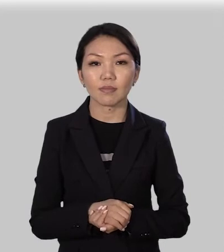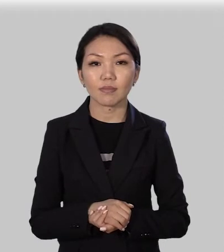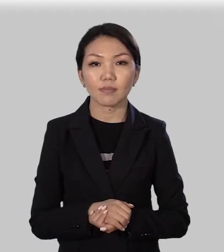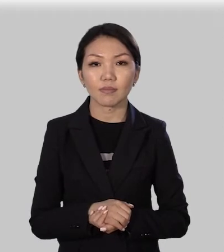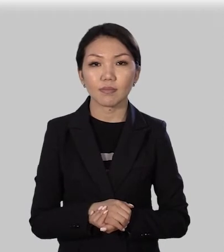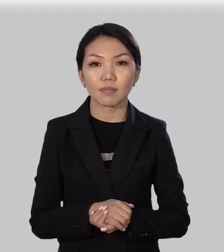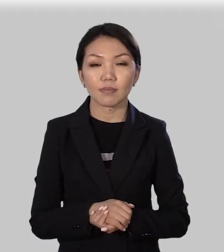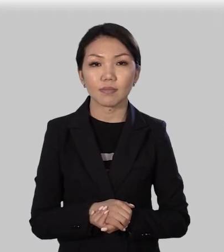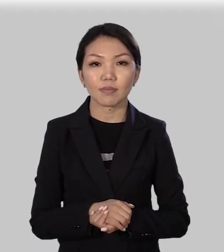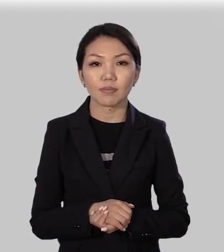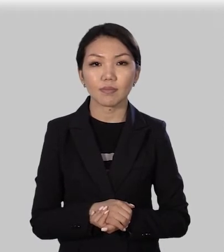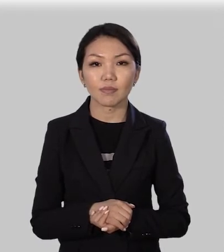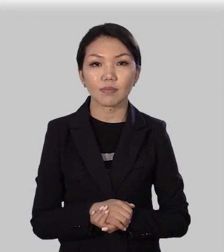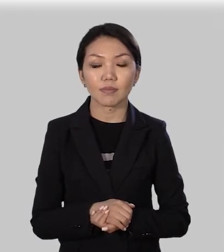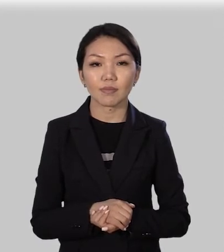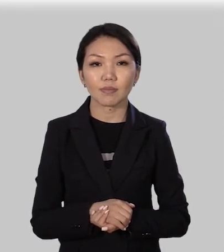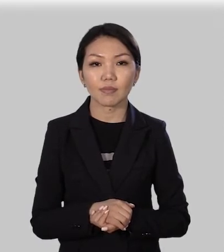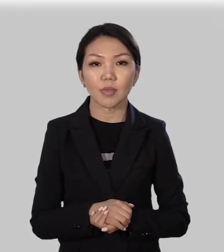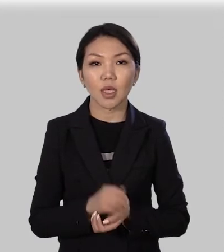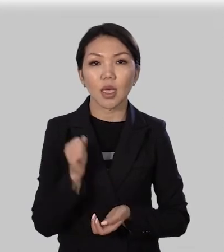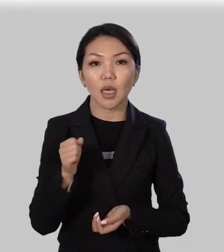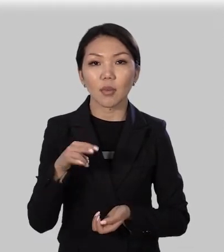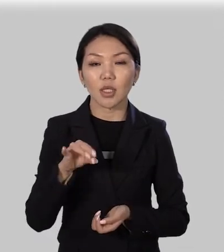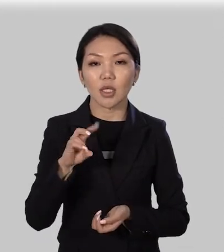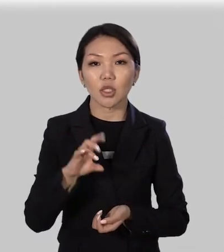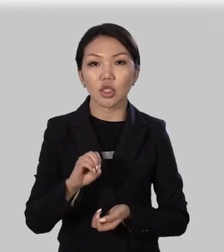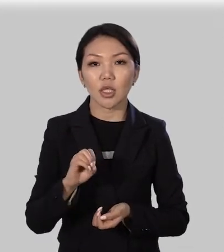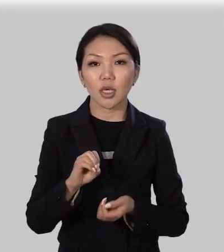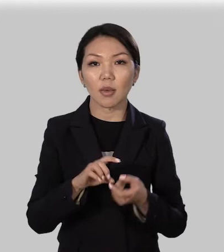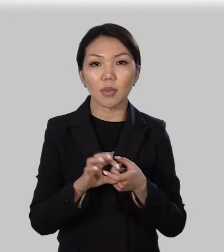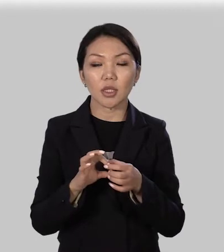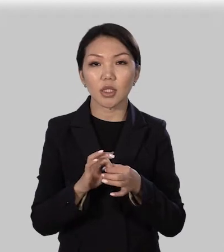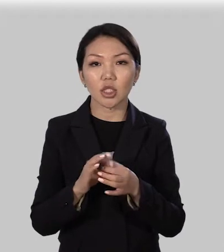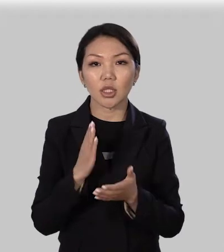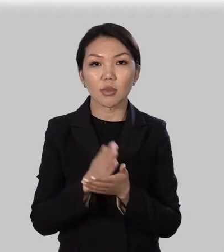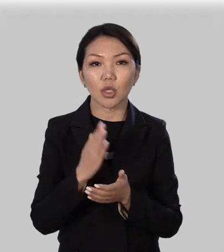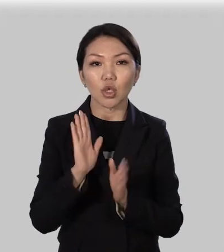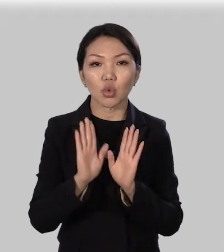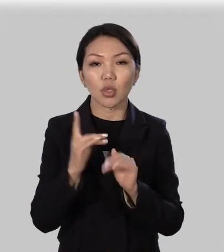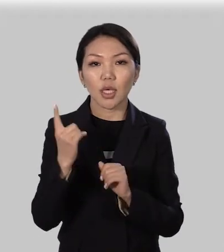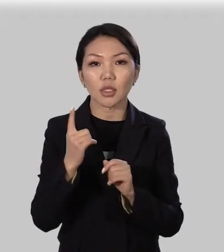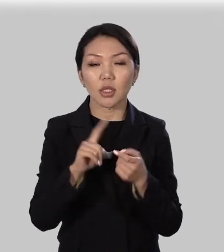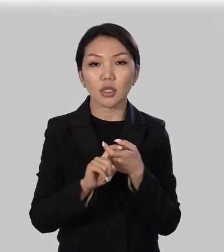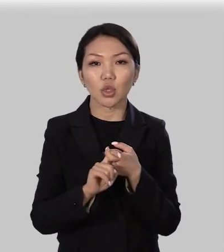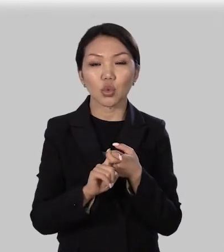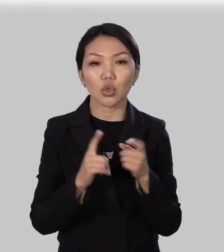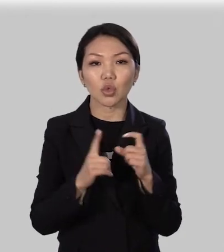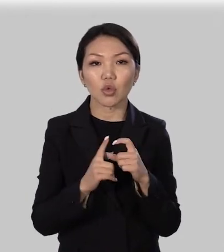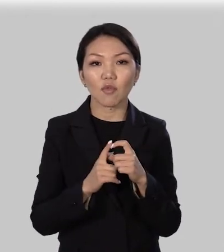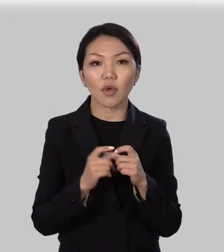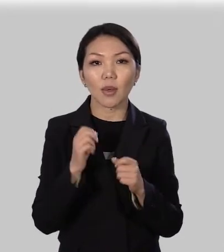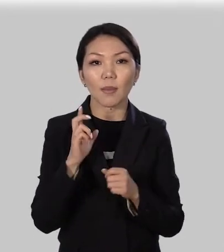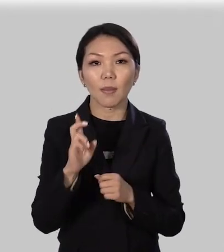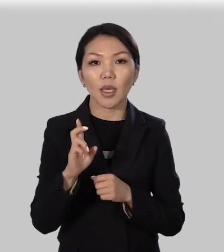А. Придаточное предложение состоит из одного только союзного слова. Б. Перед подчинительным союзом